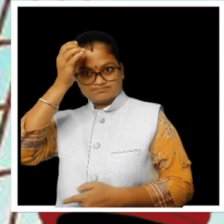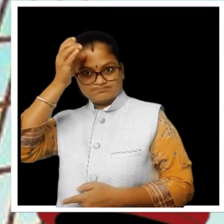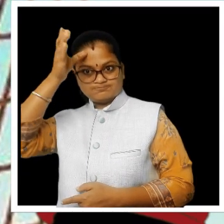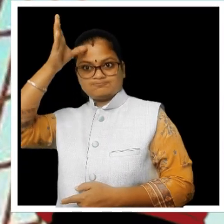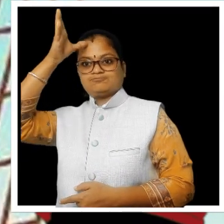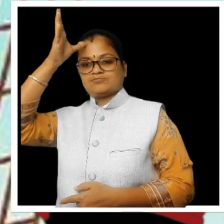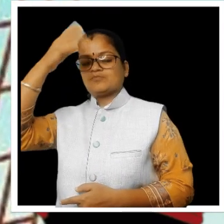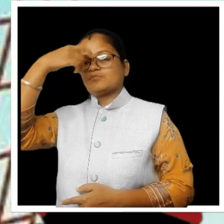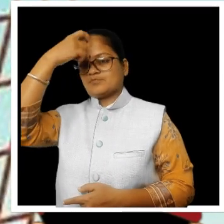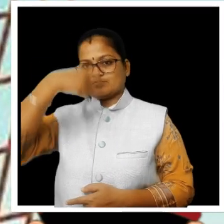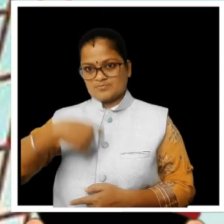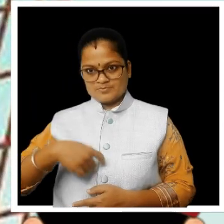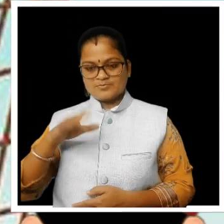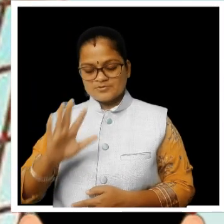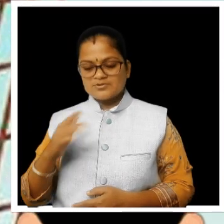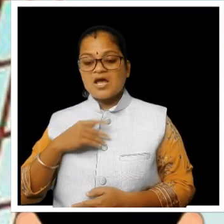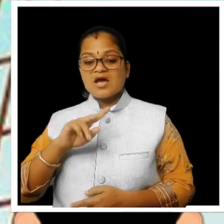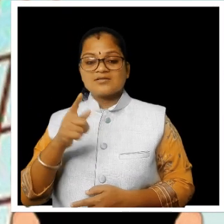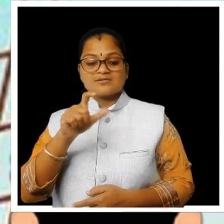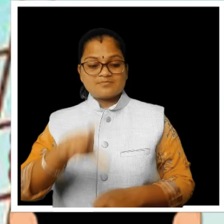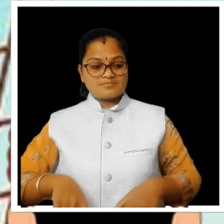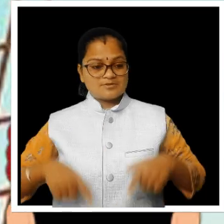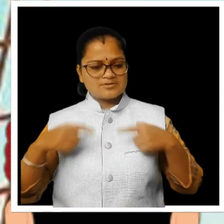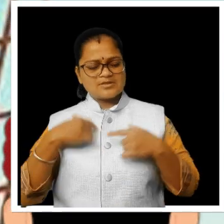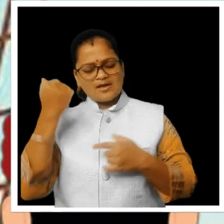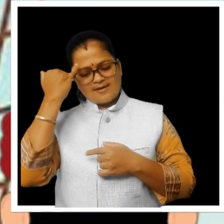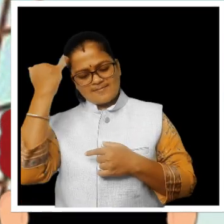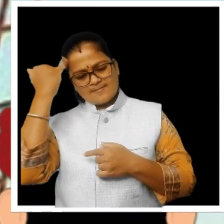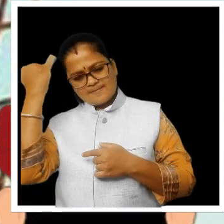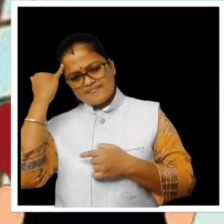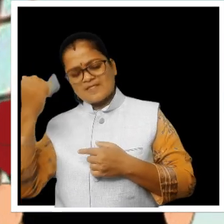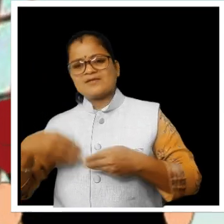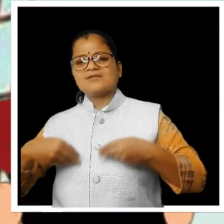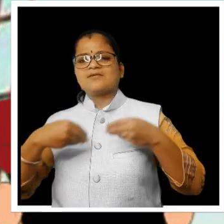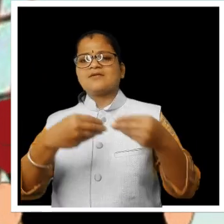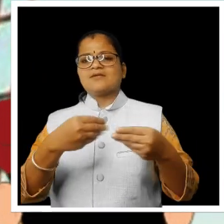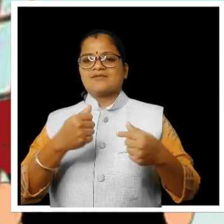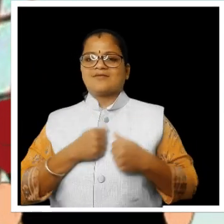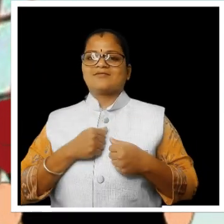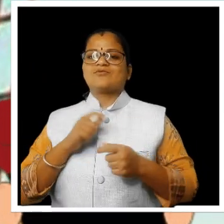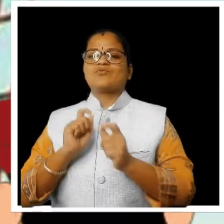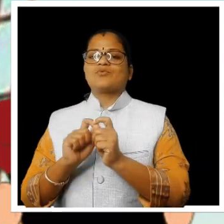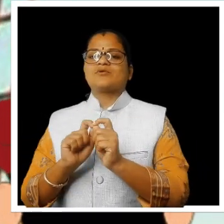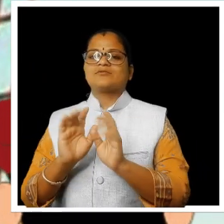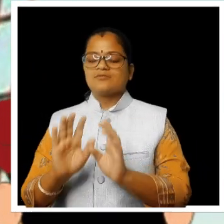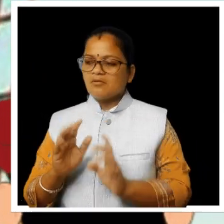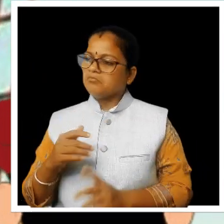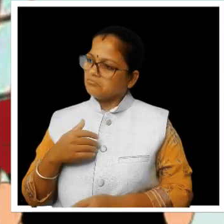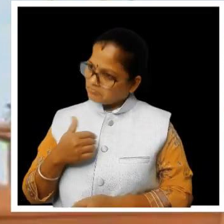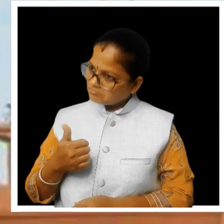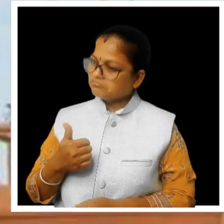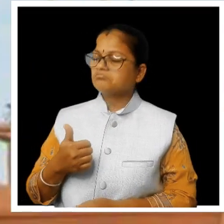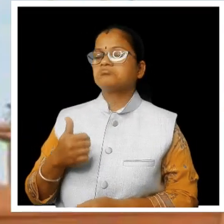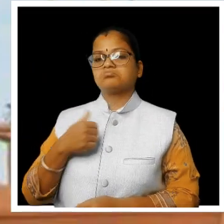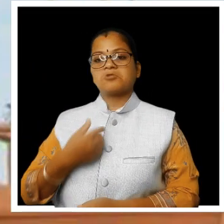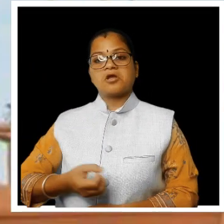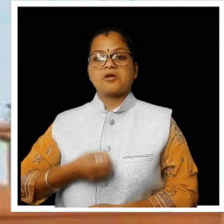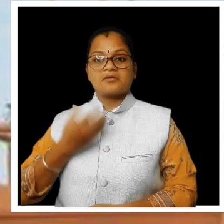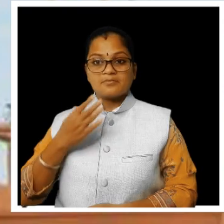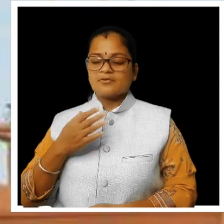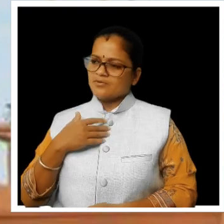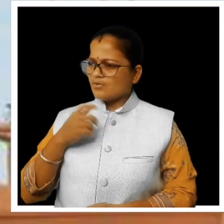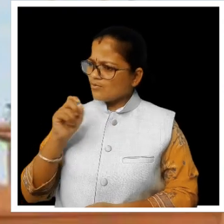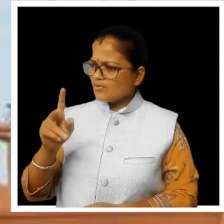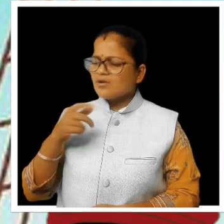ವಿದ್ವಾಂಸ, ನಾನು ಇನ್ನೊಬ್ಬರ ಜೀವನ ಚೆನ್ನಾಗಾಗಬೇಕು ಅಂತ ಏನೆಲ್ಲ ಐಡಿಯಾಗಳು ಕೊಡ್ಬೋದೋ ಅದೇ ನನ್ನ ಕೆಲಸ ಅಂತ ಹೇಳ್ತಾನೆ. ಇವನಿಗೂ ತುಂಬ ಖುಷಿ